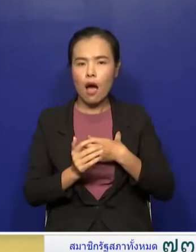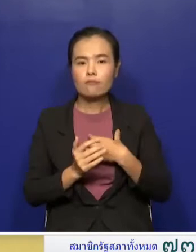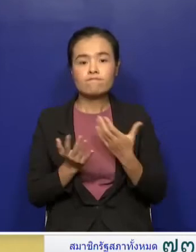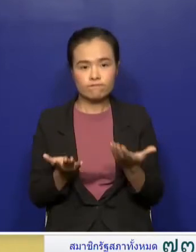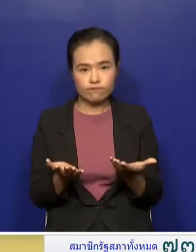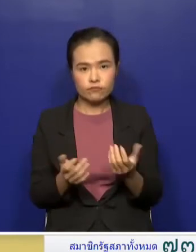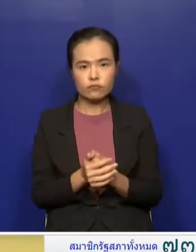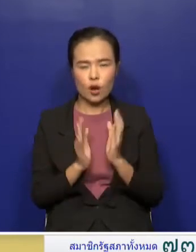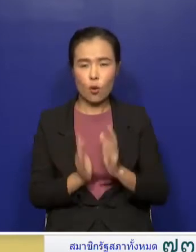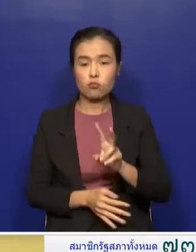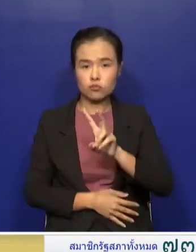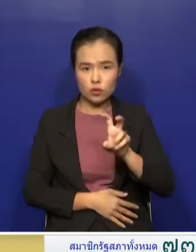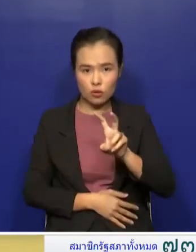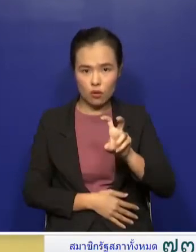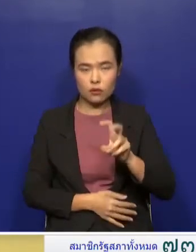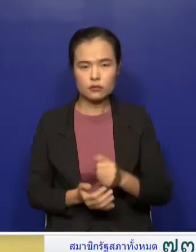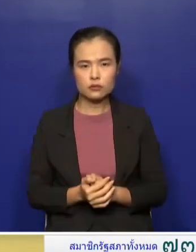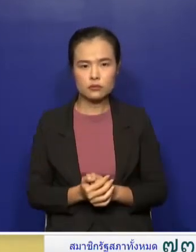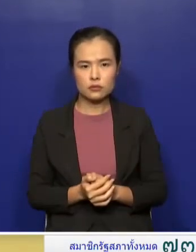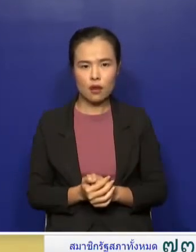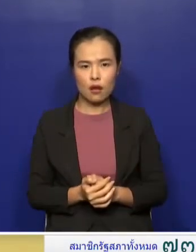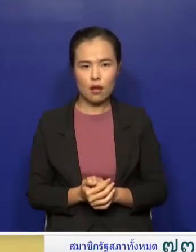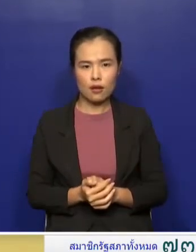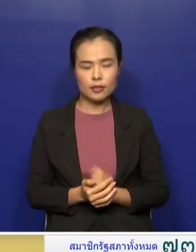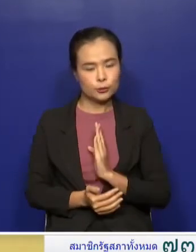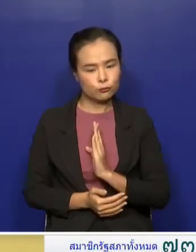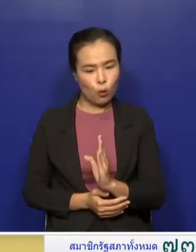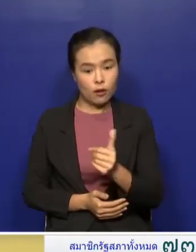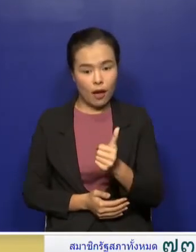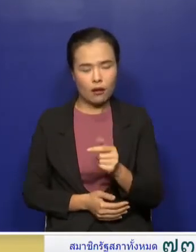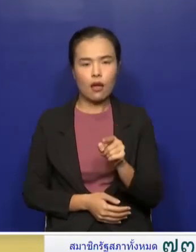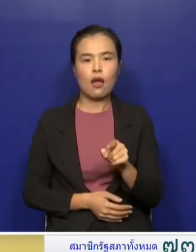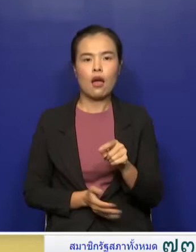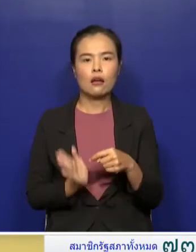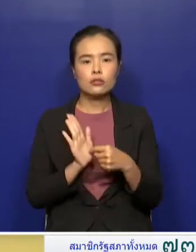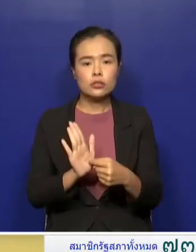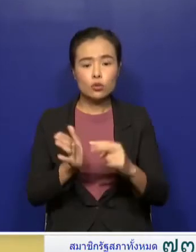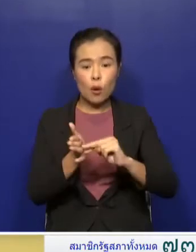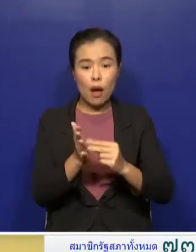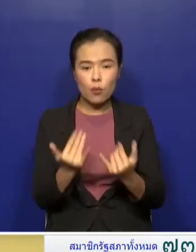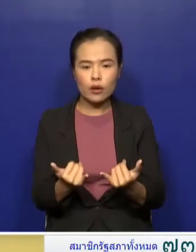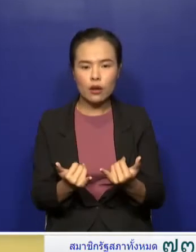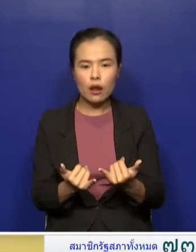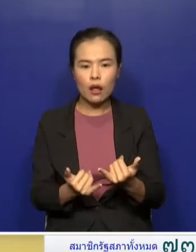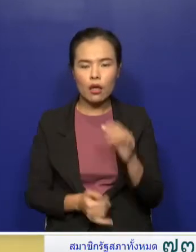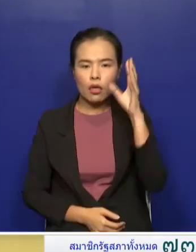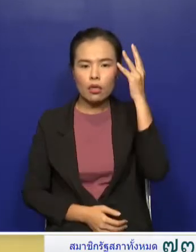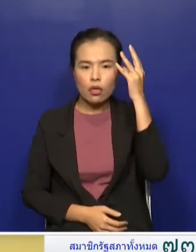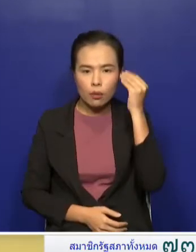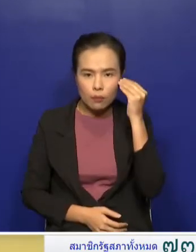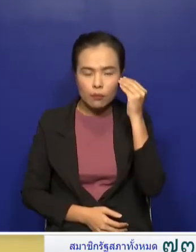ละ 200คนได้เลือกฟังตรงยืมละพอมาเจอกันไปยื่นตีความวันนี้ความหวังดับวูบลงมาอีก